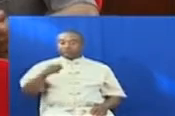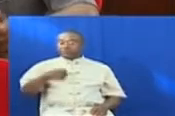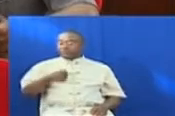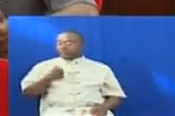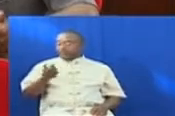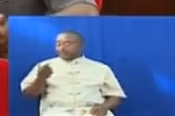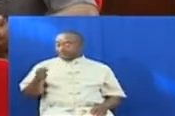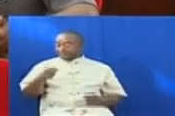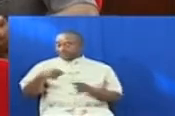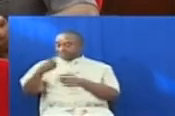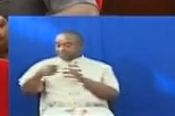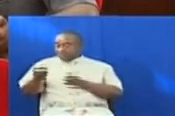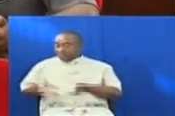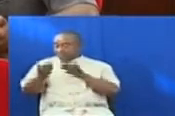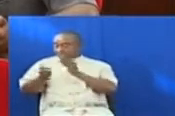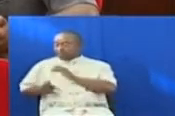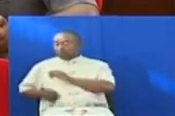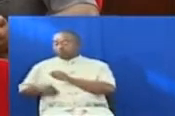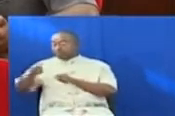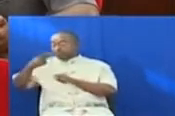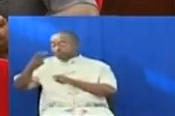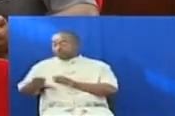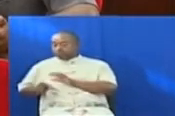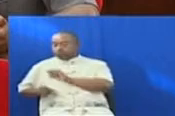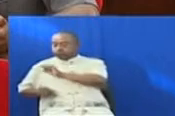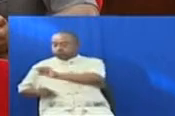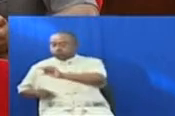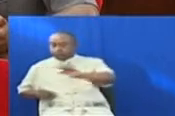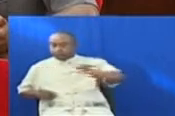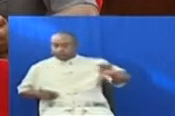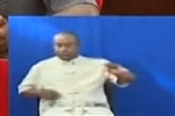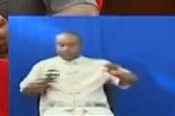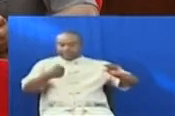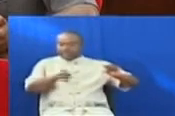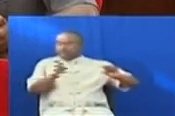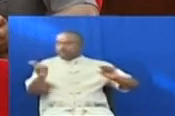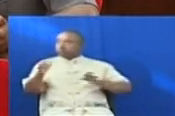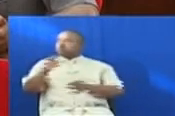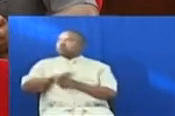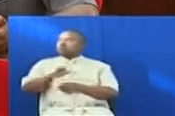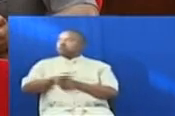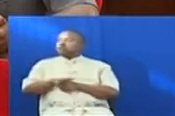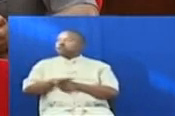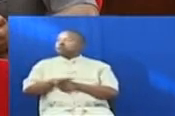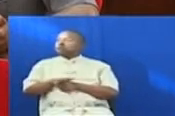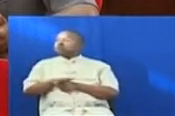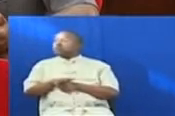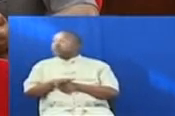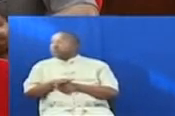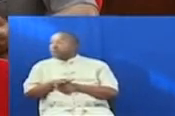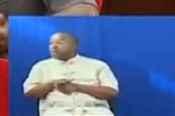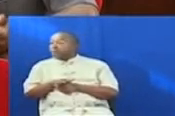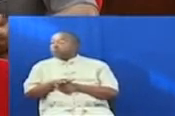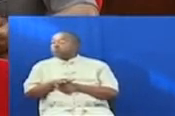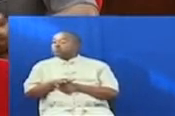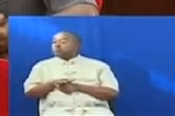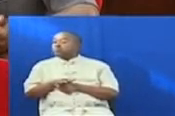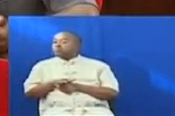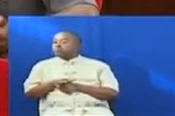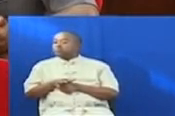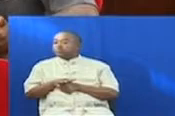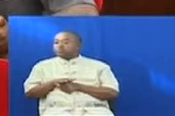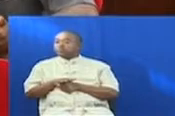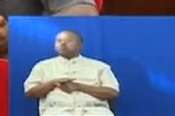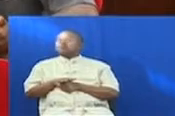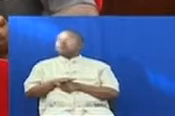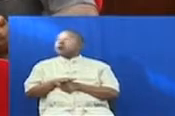za miradi ya maendeleo katika halmashauri nyingi kama ilivyozungumzwa na ripoti ya CAG.